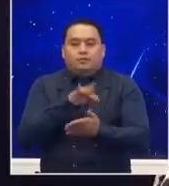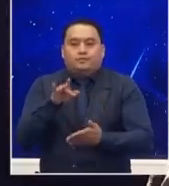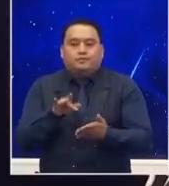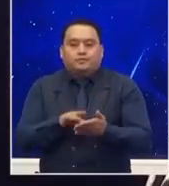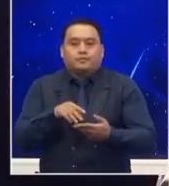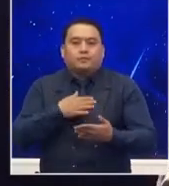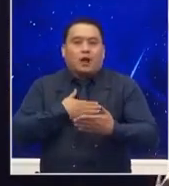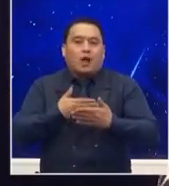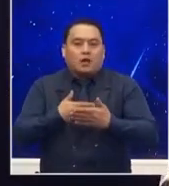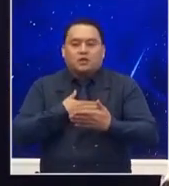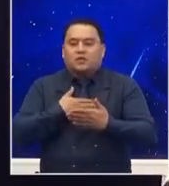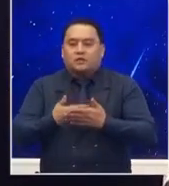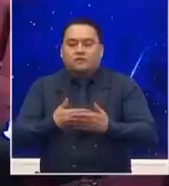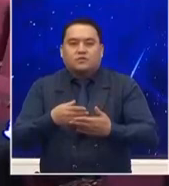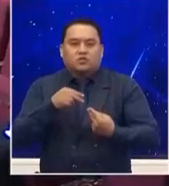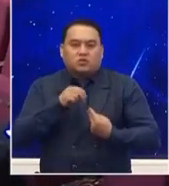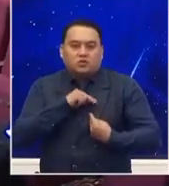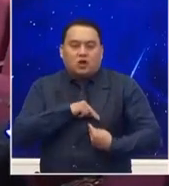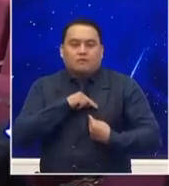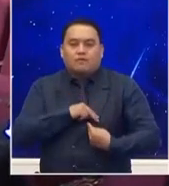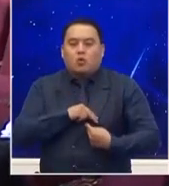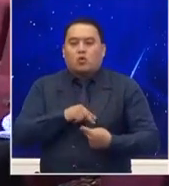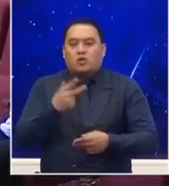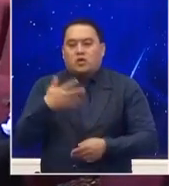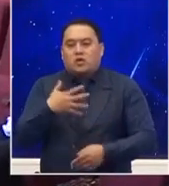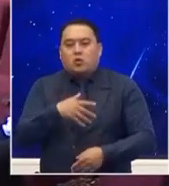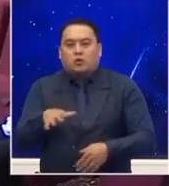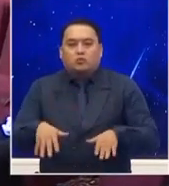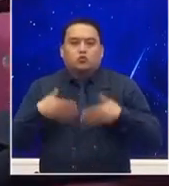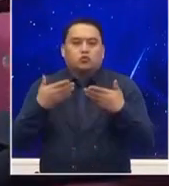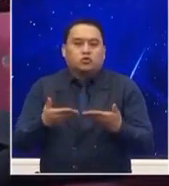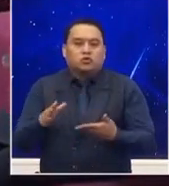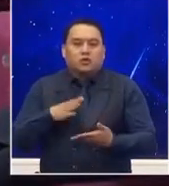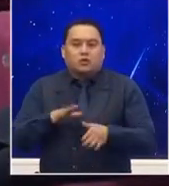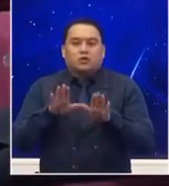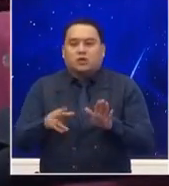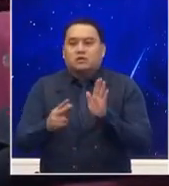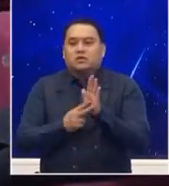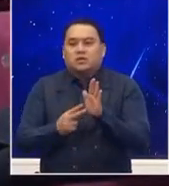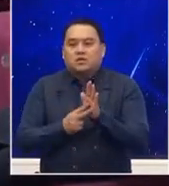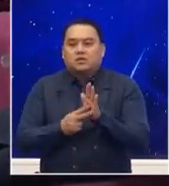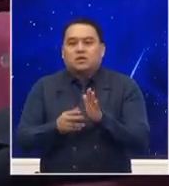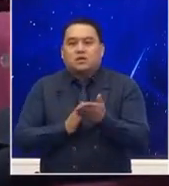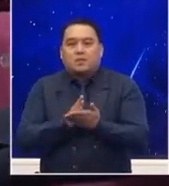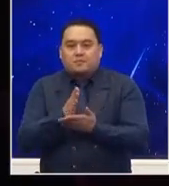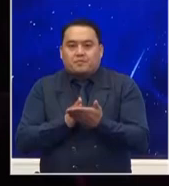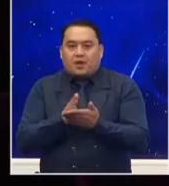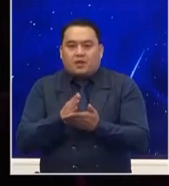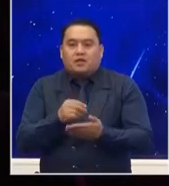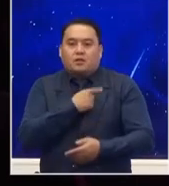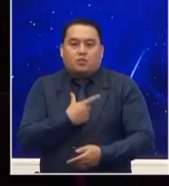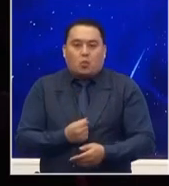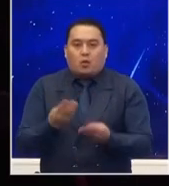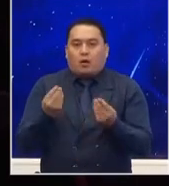ең белсенді, жігерлі және жанашыр еріктілерден 50-ге жуық ұсыныс түскен. Оның тек 8-і 8 бағыт бойынша дипломдар